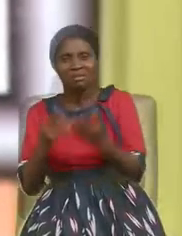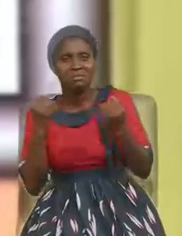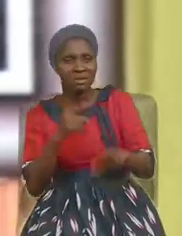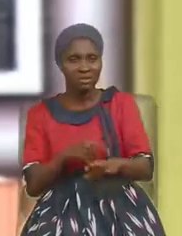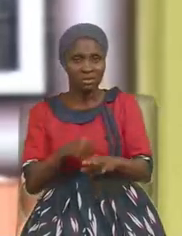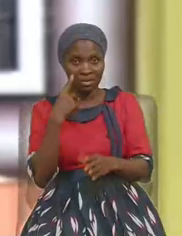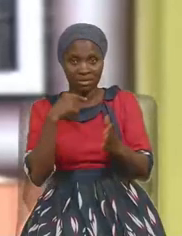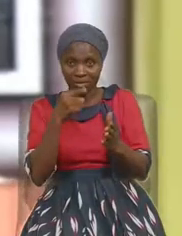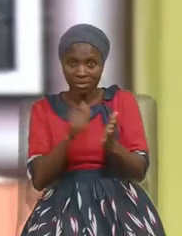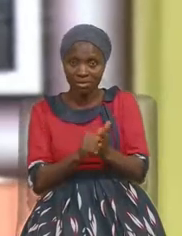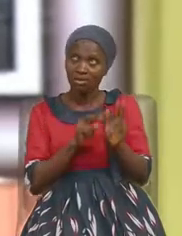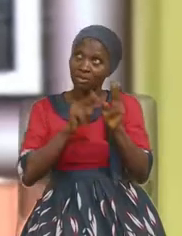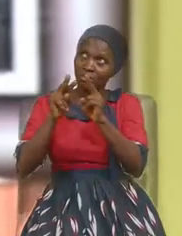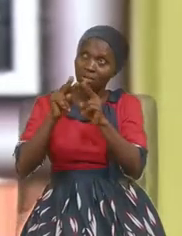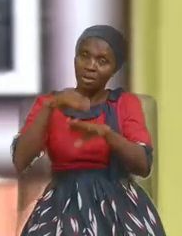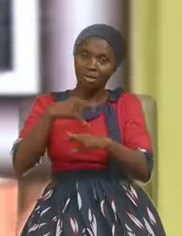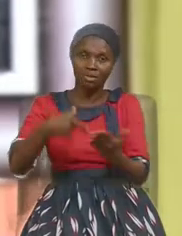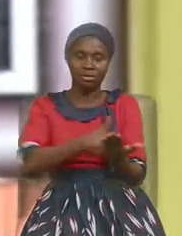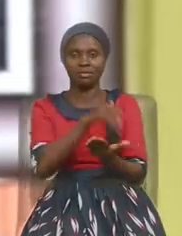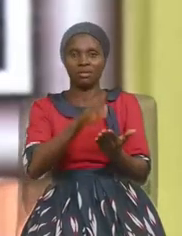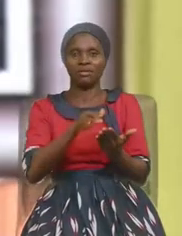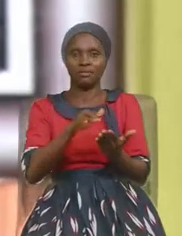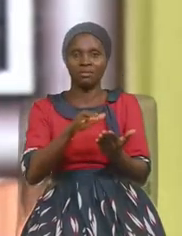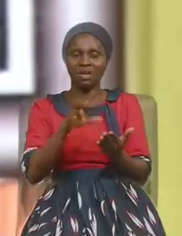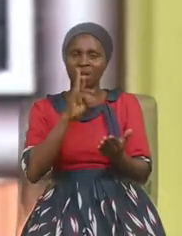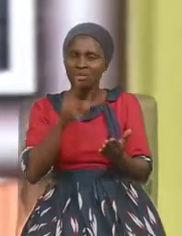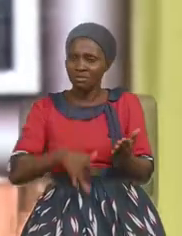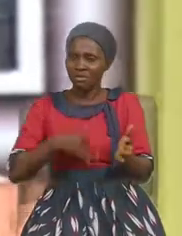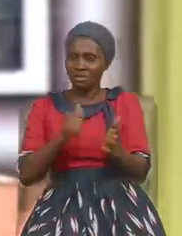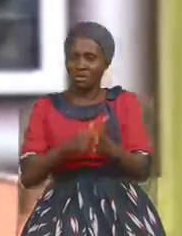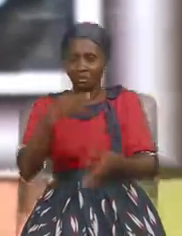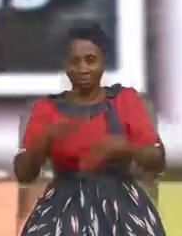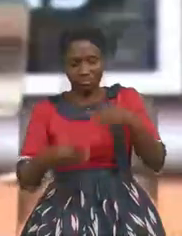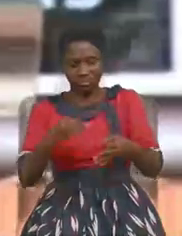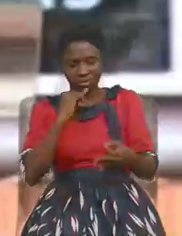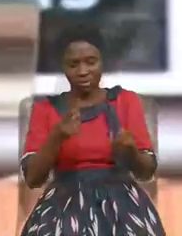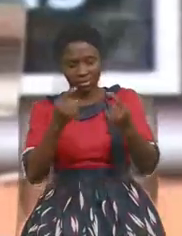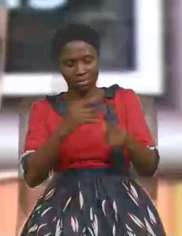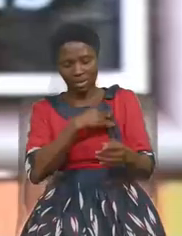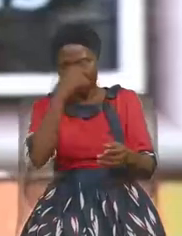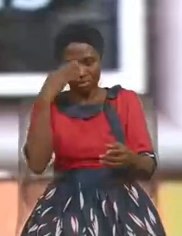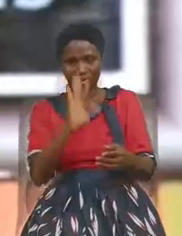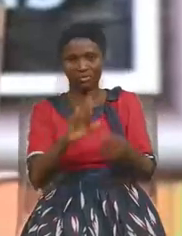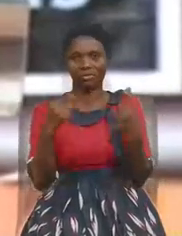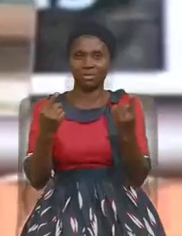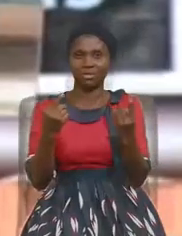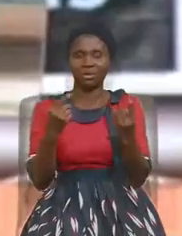l'agneau. Est-ce que tu te dis que le jugement vient et parce que tu as péché,